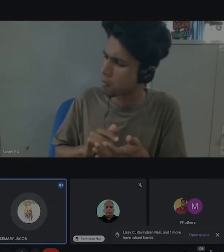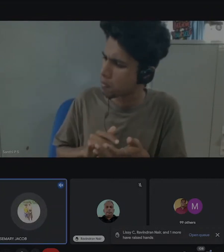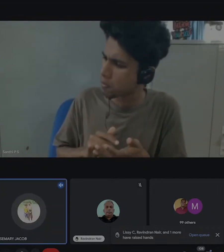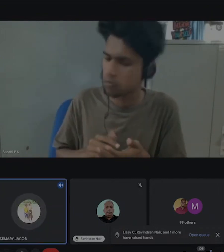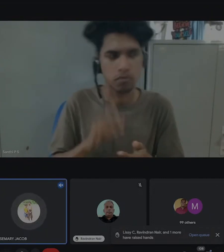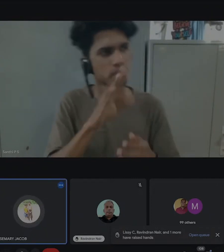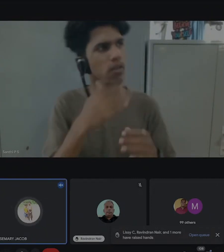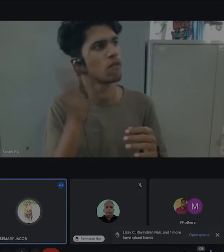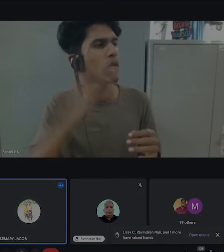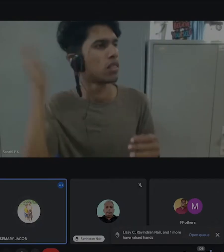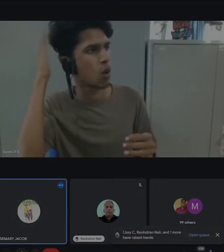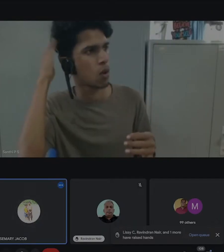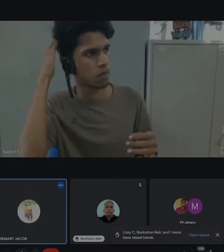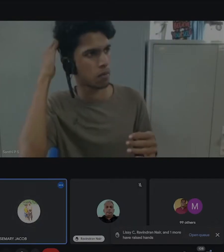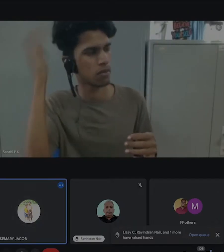സ്ഥലം തലയോലപ്പറമ്പ.